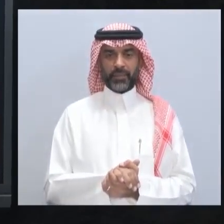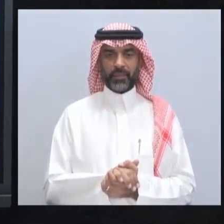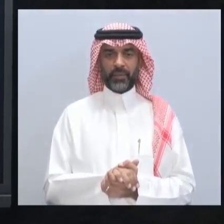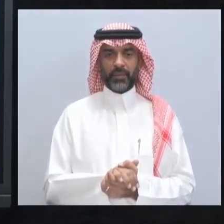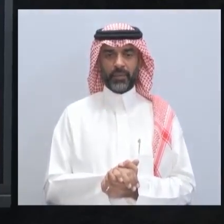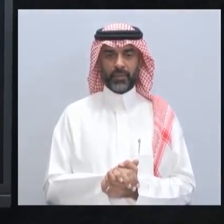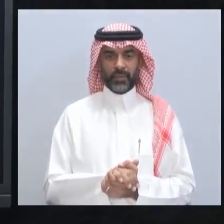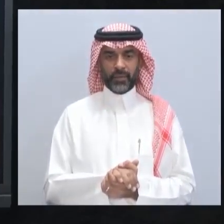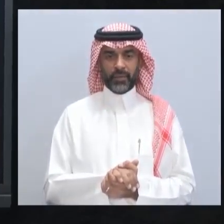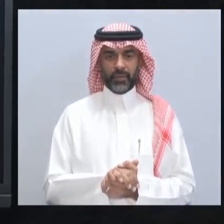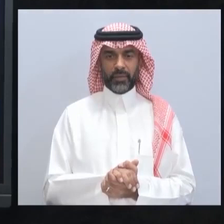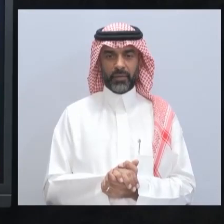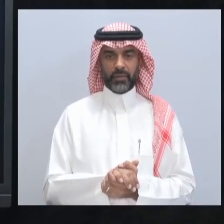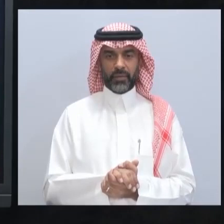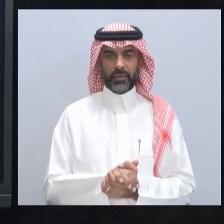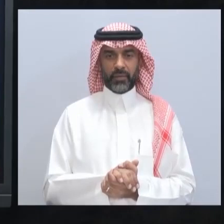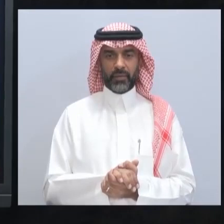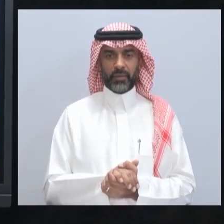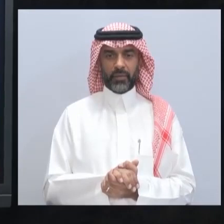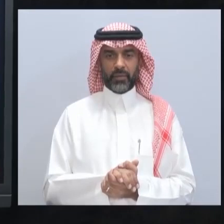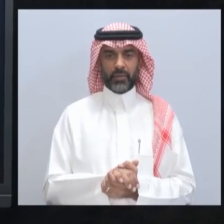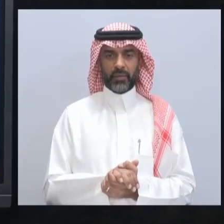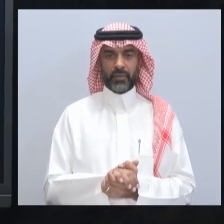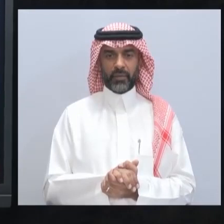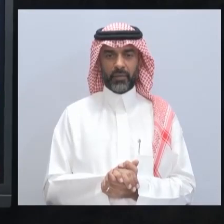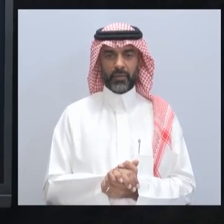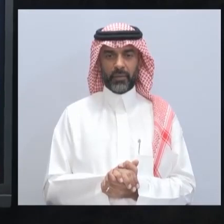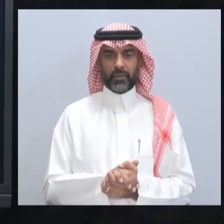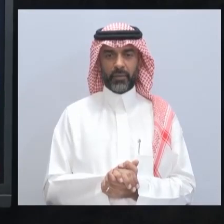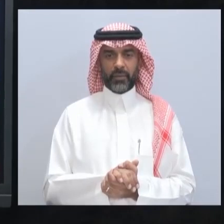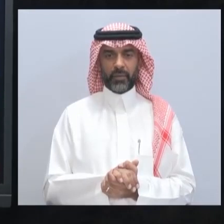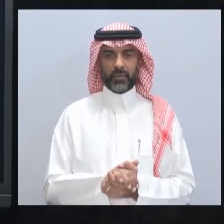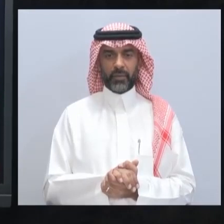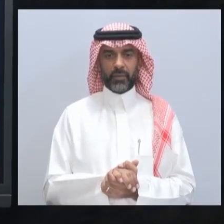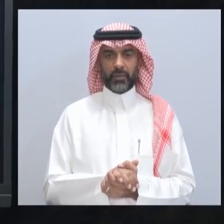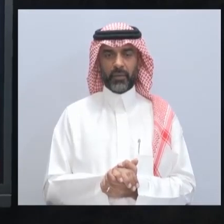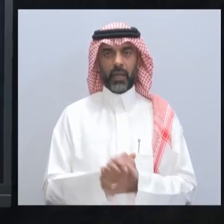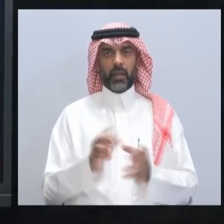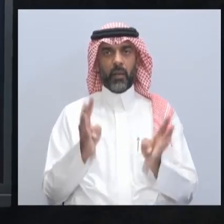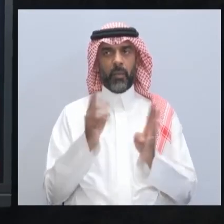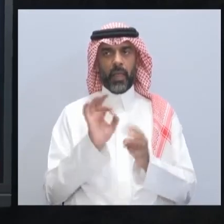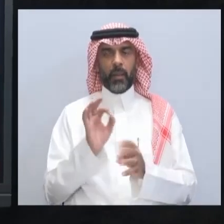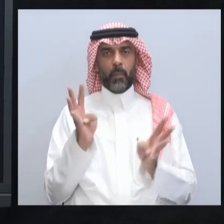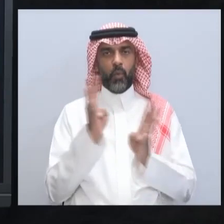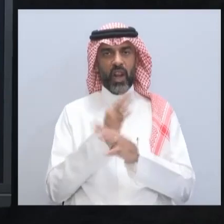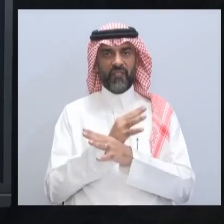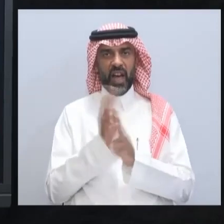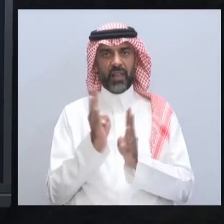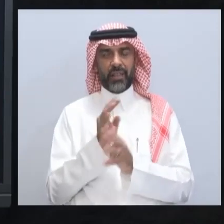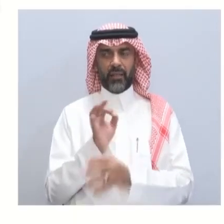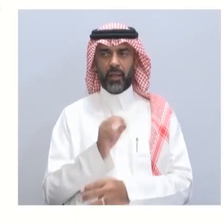بوليفارد وعندما كانت باللغه العربيه وجدنا ان فيها البوليفارد الرياض باللغه العربيه اذا على